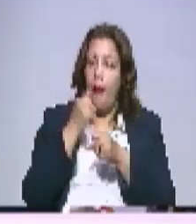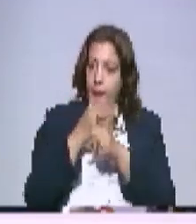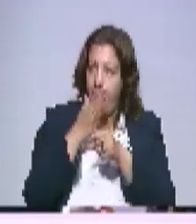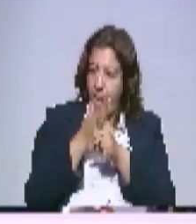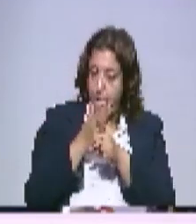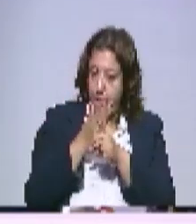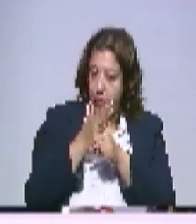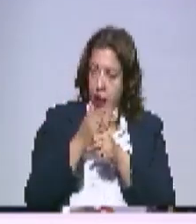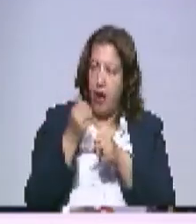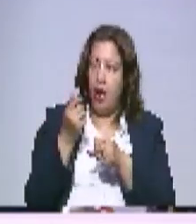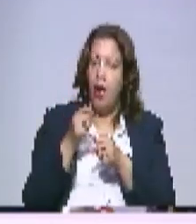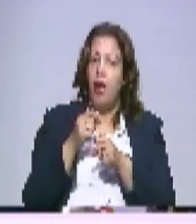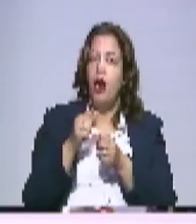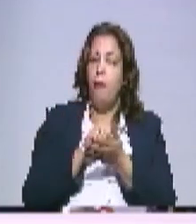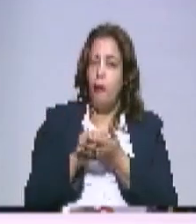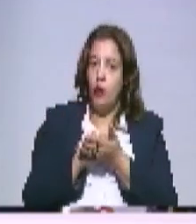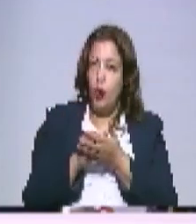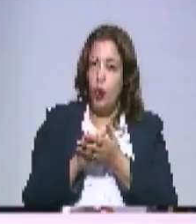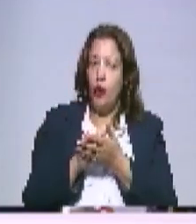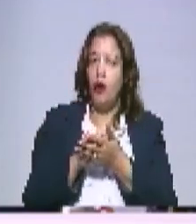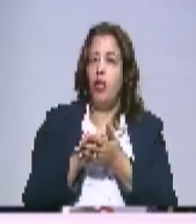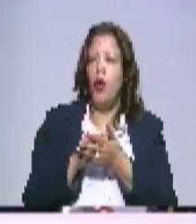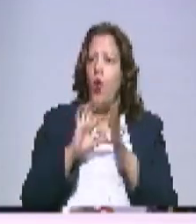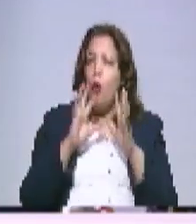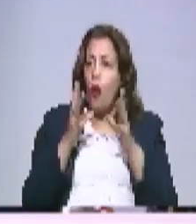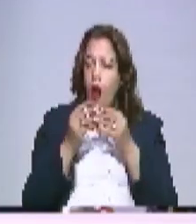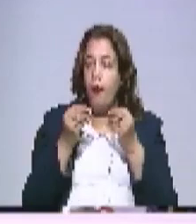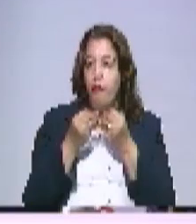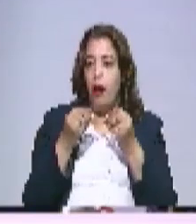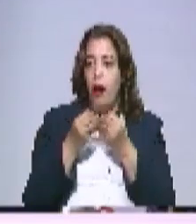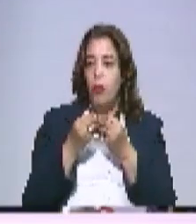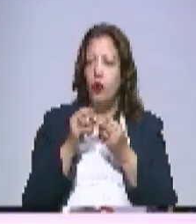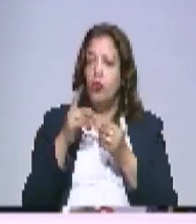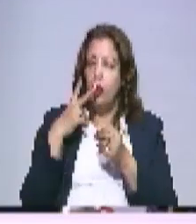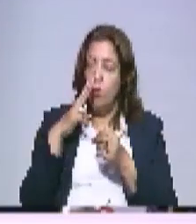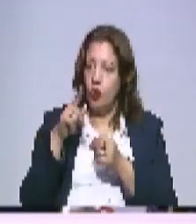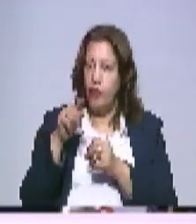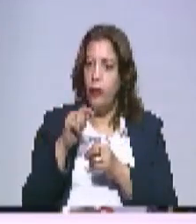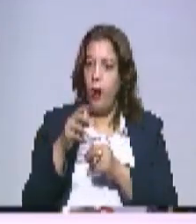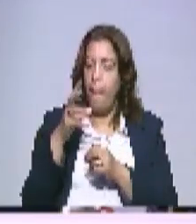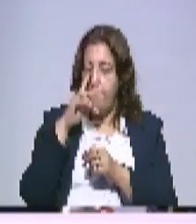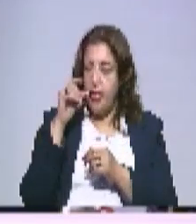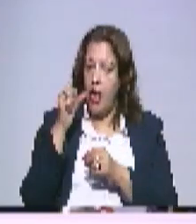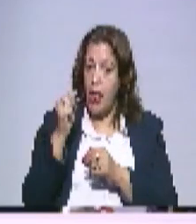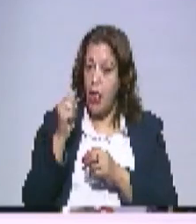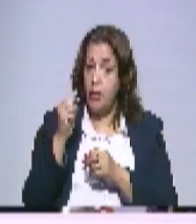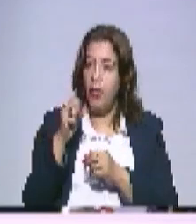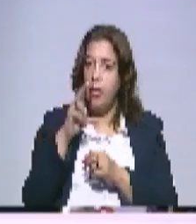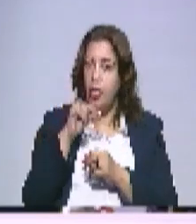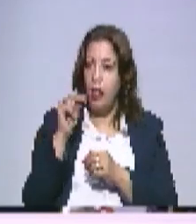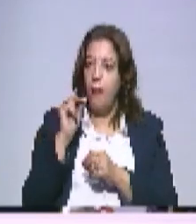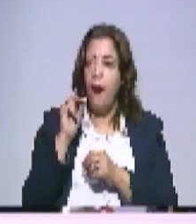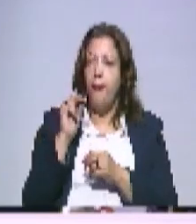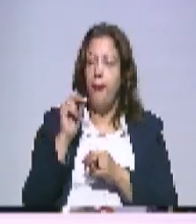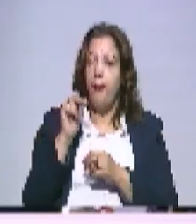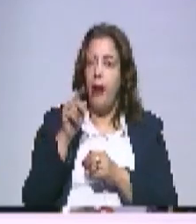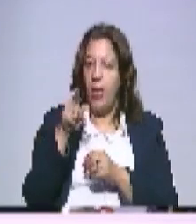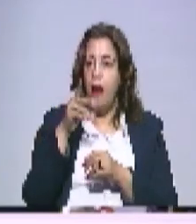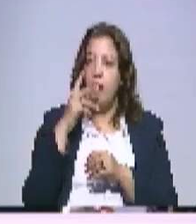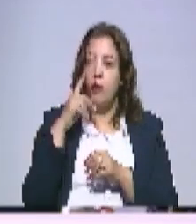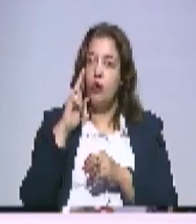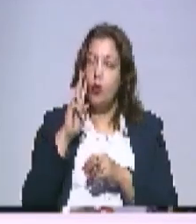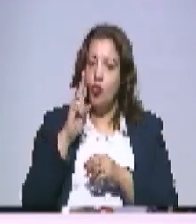المبشوره وهننزل بقى بالنواشف ورا بعض، الحاجات اللي هي ناشفه شويه هننزل بيها ورا بعض عشان